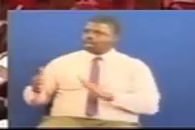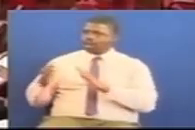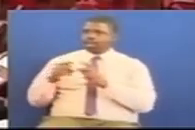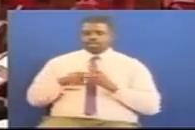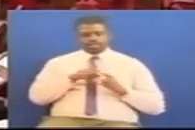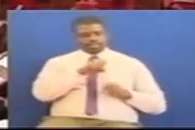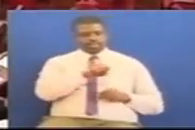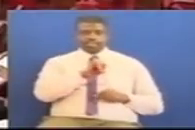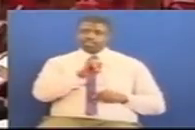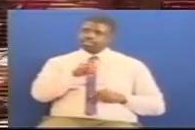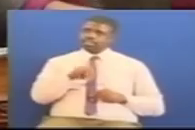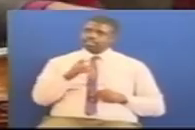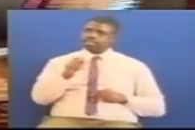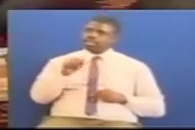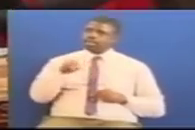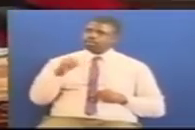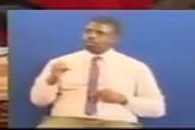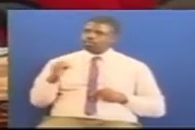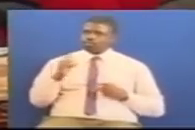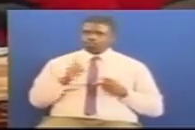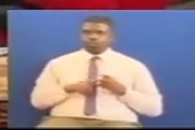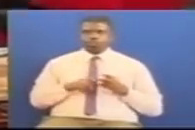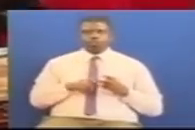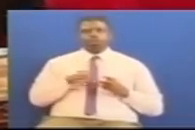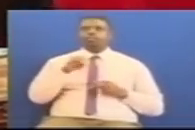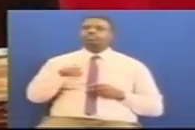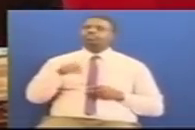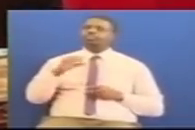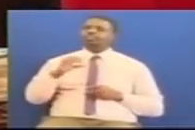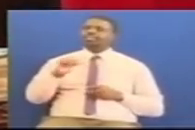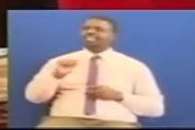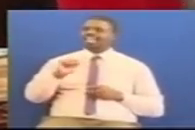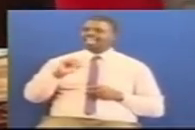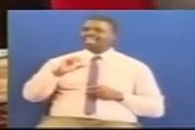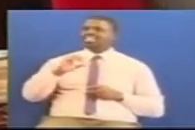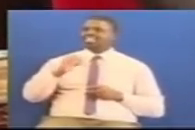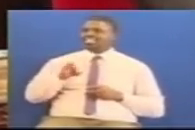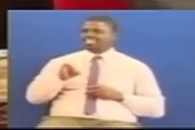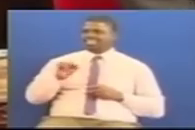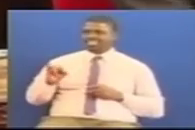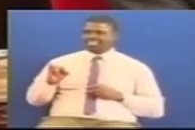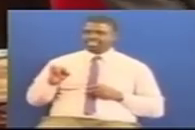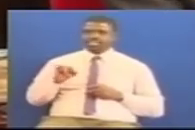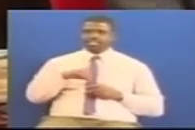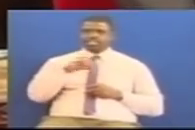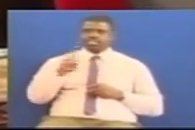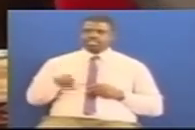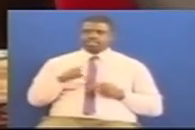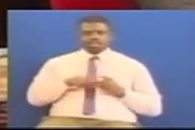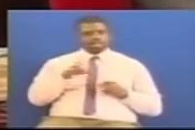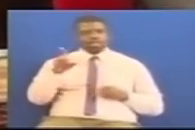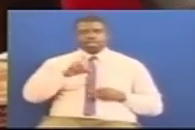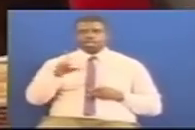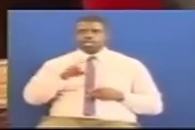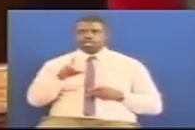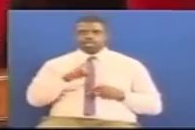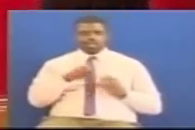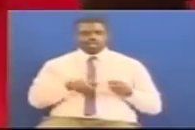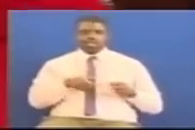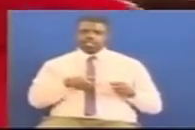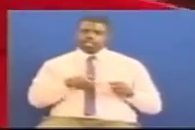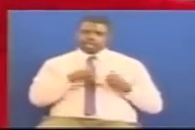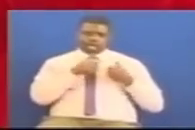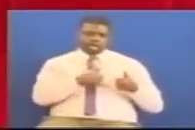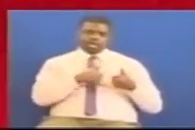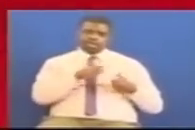Sindano, Lipumburu na Mtona, Mcharu, Chikolopola na Mkundi. Je, ni lini ahadi hiyo